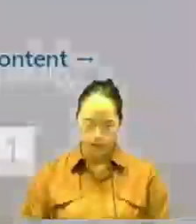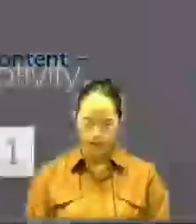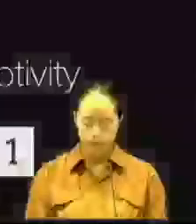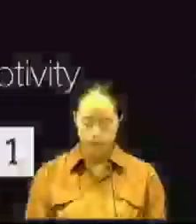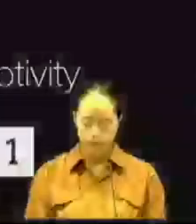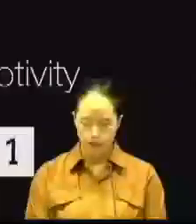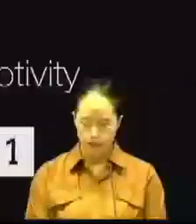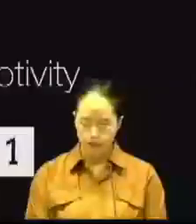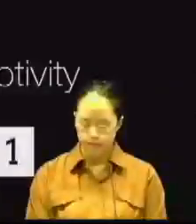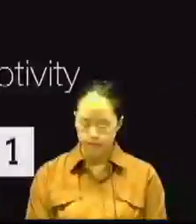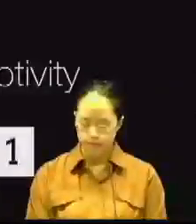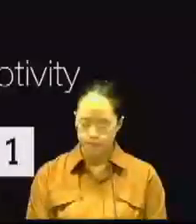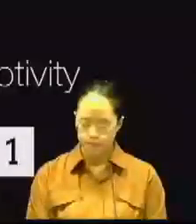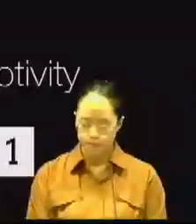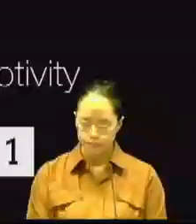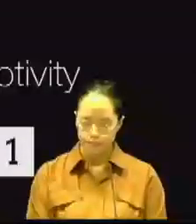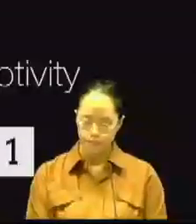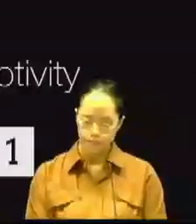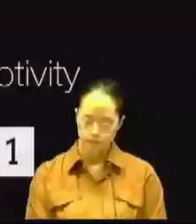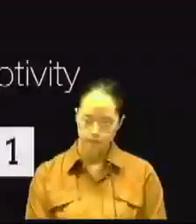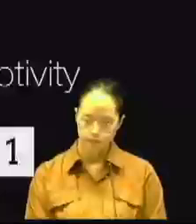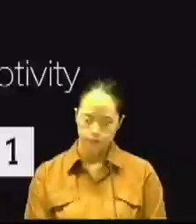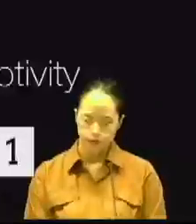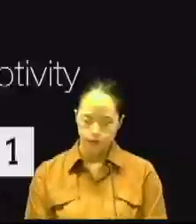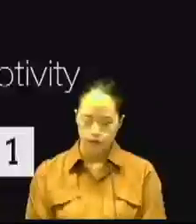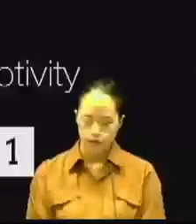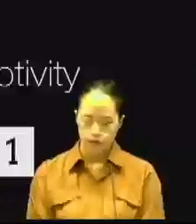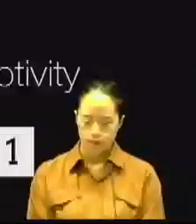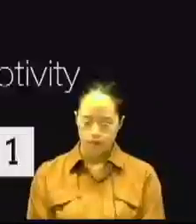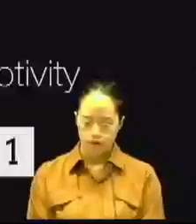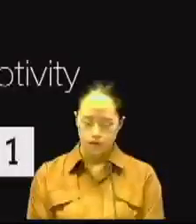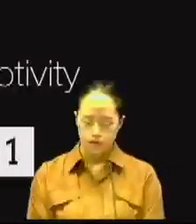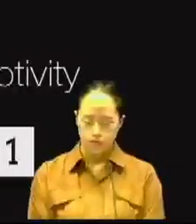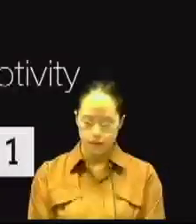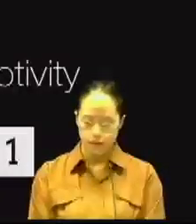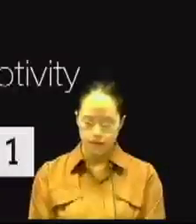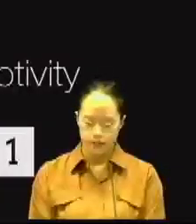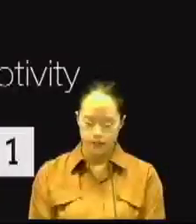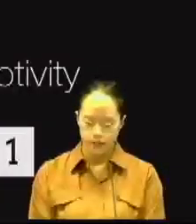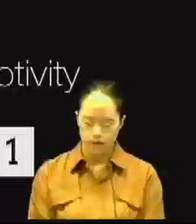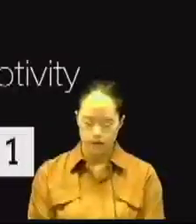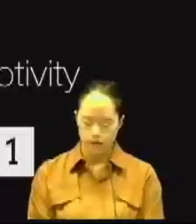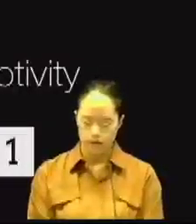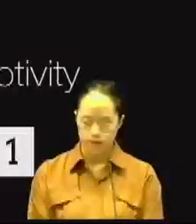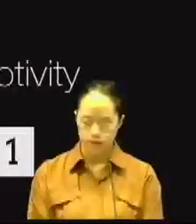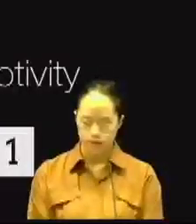所以呢，这个呢，就是正式成为了真实的这个历史事件。